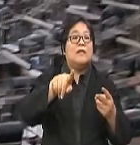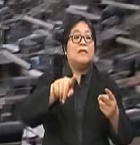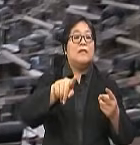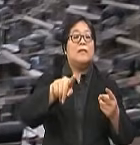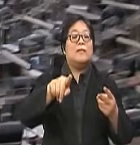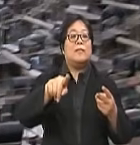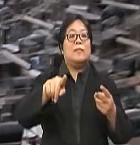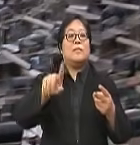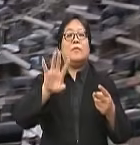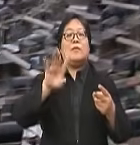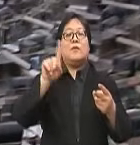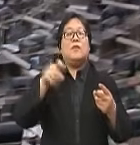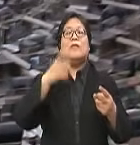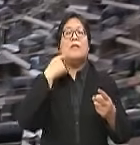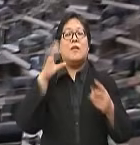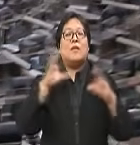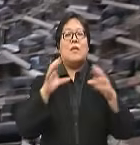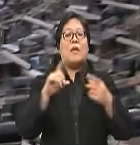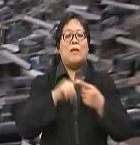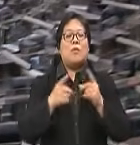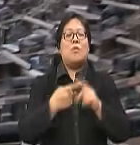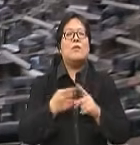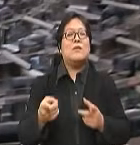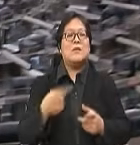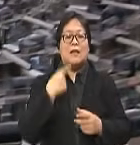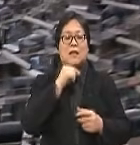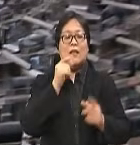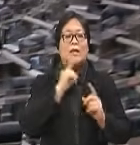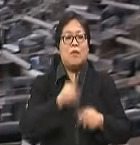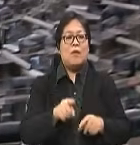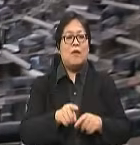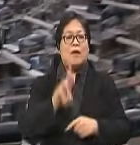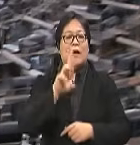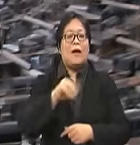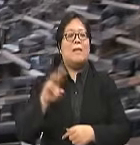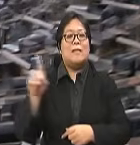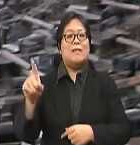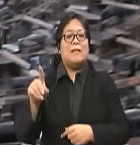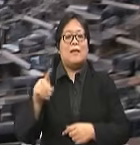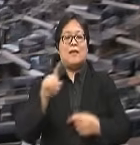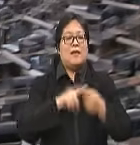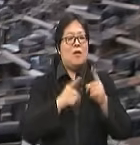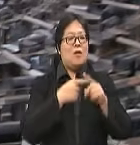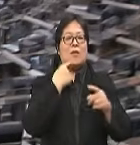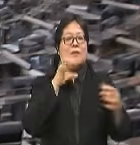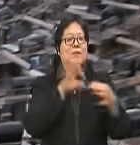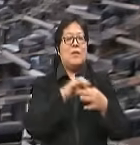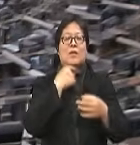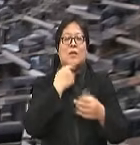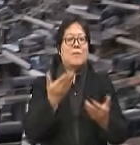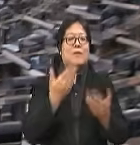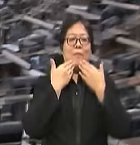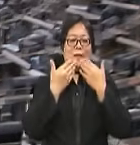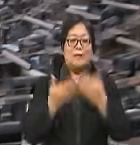suruh fungsi tidak dijawab untuk Aryandi adalah kangkung